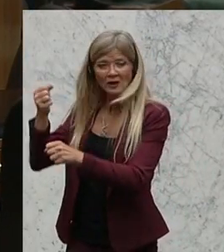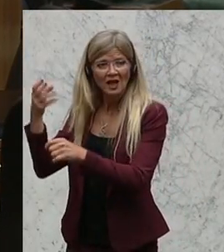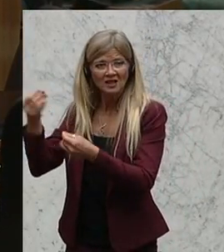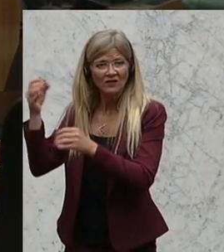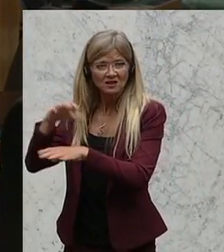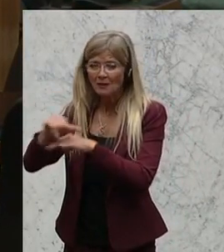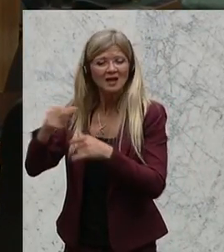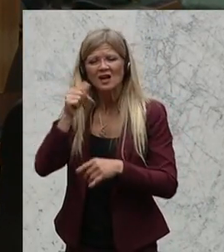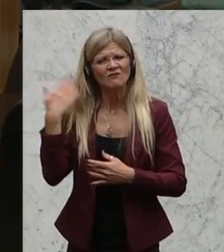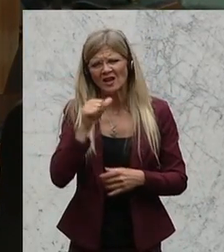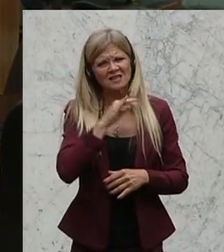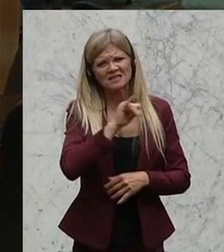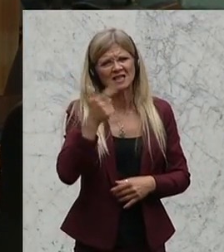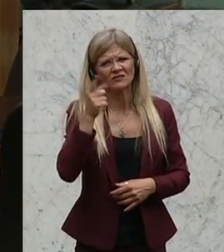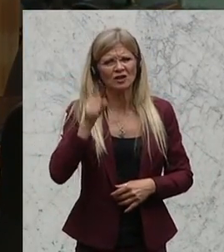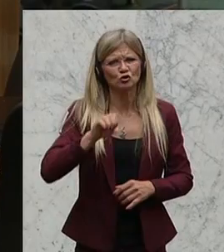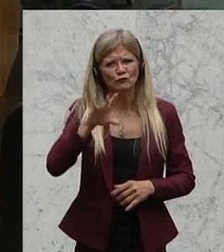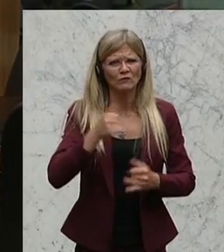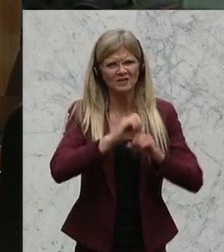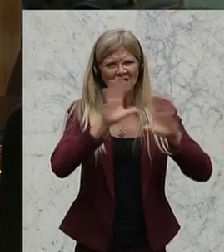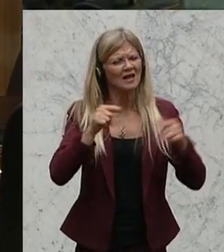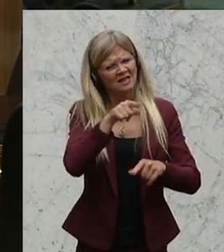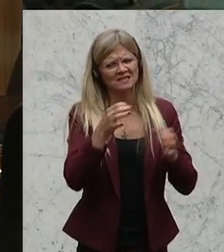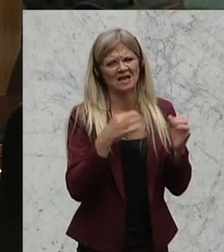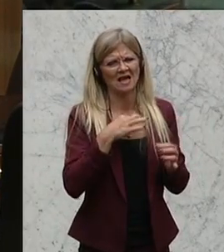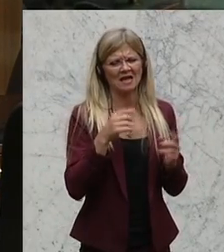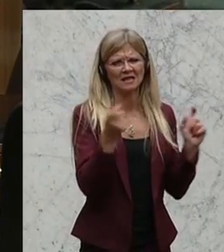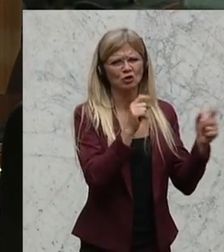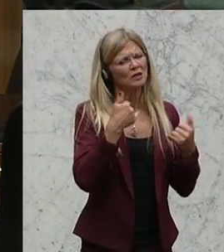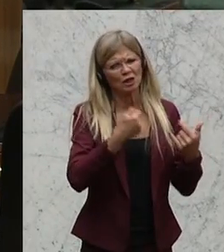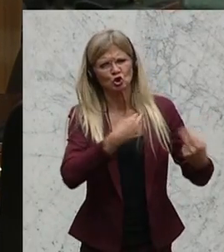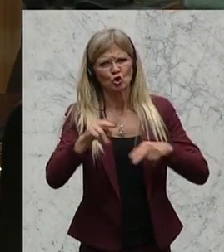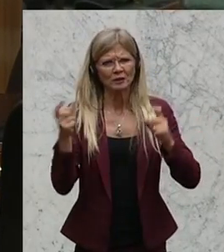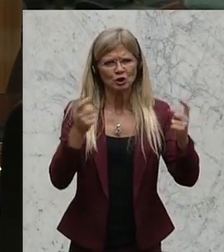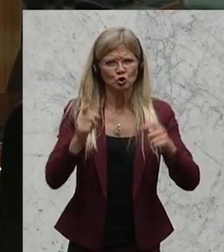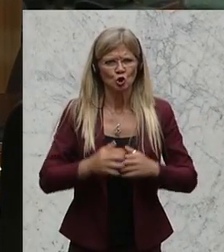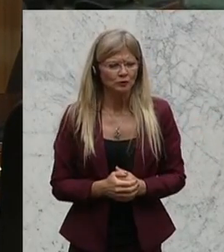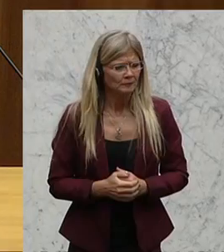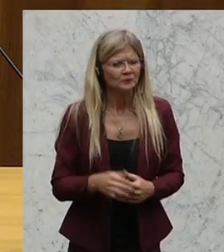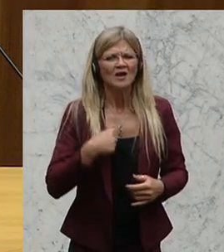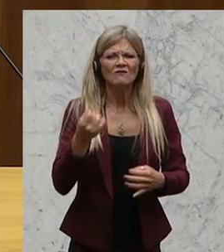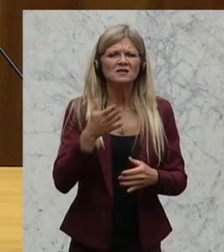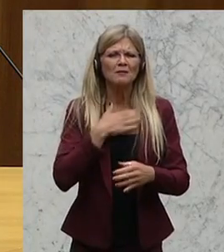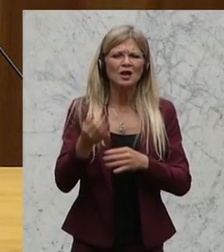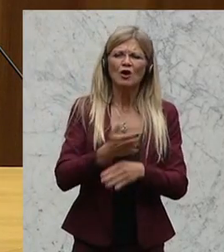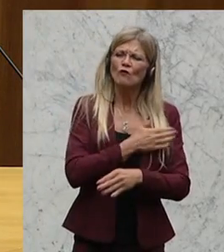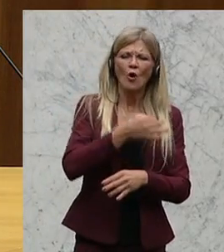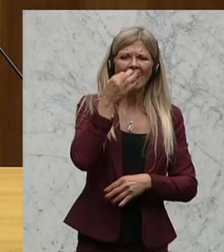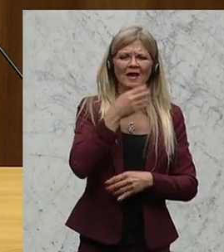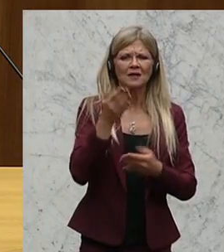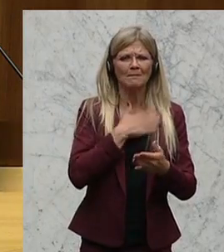klar geworden. Aber bitte, das ist eine eigene Diskussion. Kommen wir zurück zur Debatte. Das, was wir hier heute betreiben, meine Vorredner aus meiner Fraktion haben das ja schon